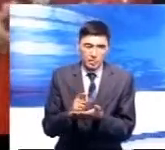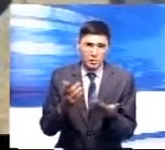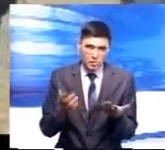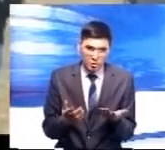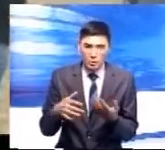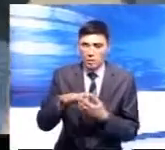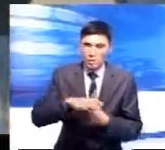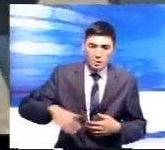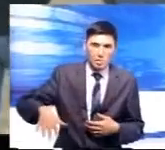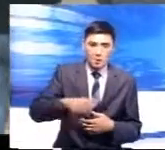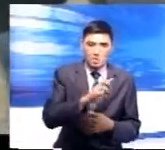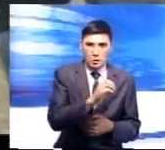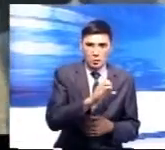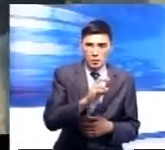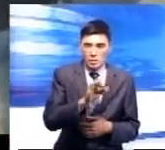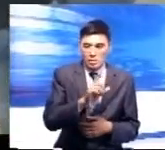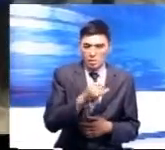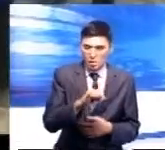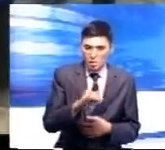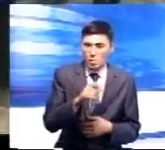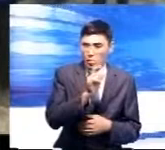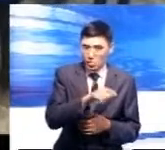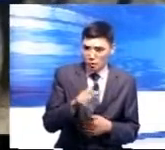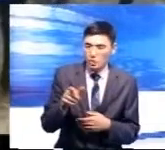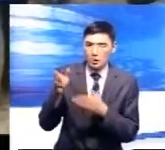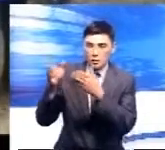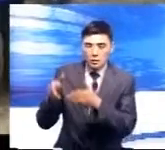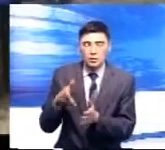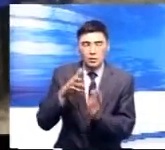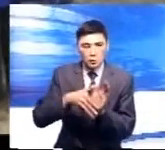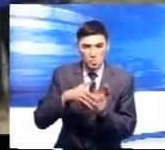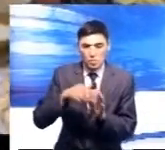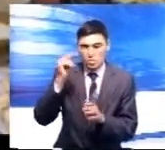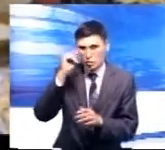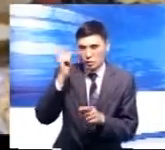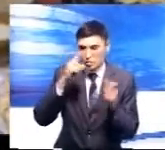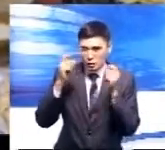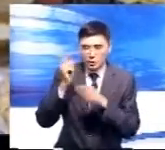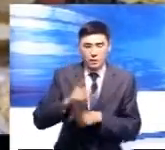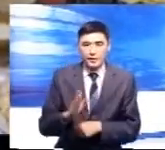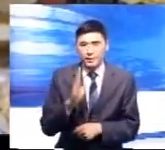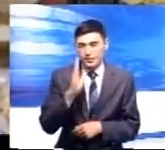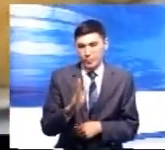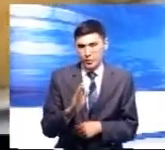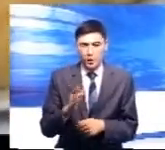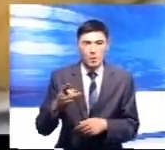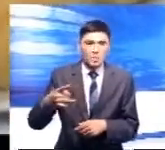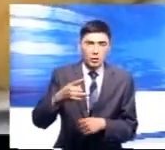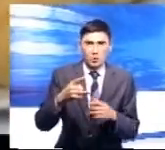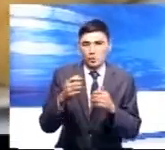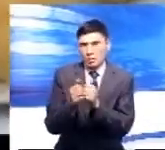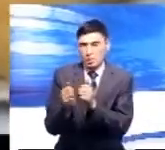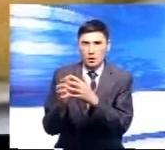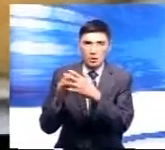изучать произведения талантливого акына. В культурно-массовых мероприятиях принимали участие жители со всего района. Возле